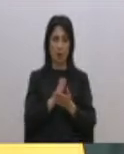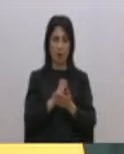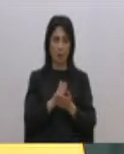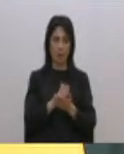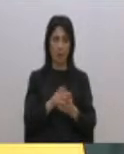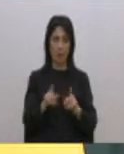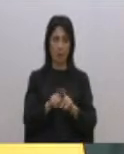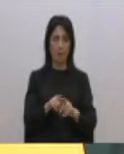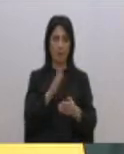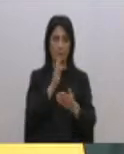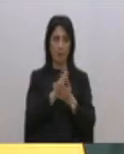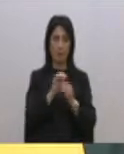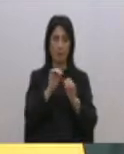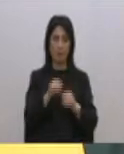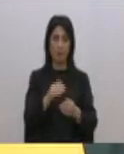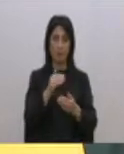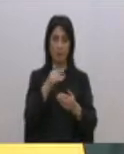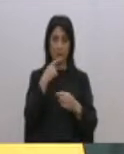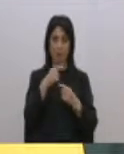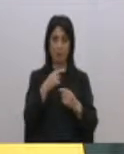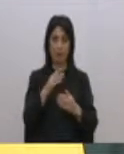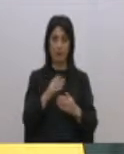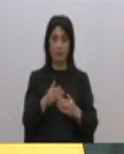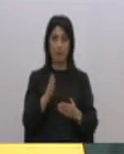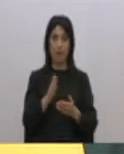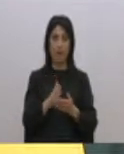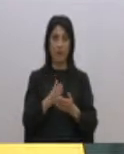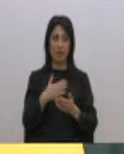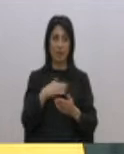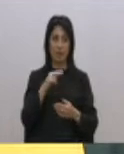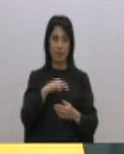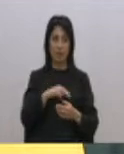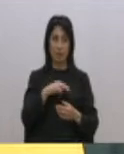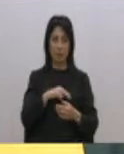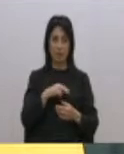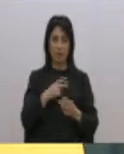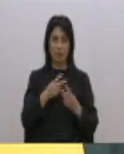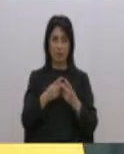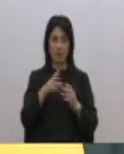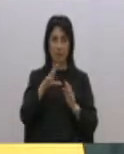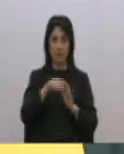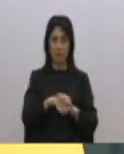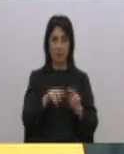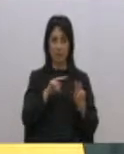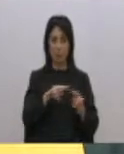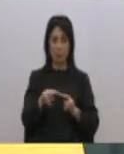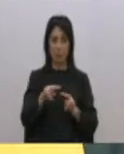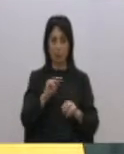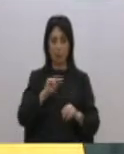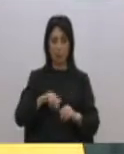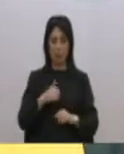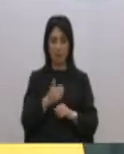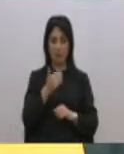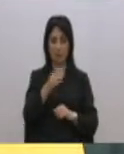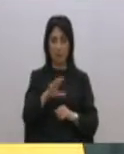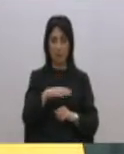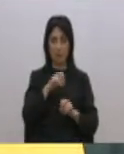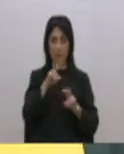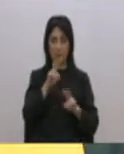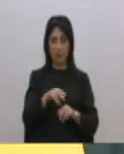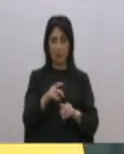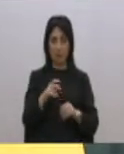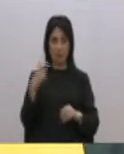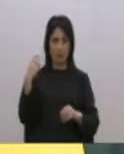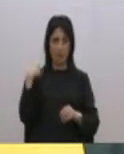ასეთი პირდაპირ შემიძლია ვთქვა, რომ არის ჩვენ სამსახურში, ინტენსიურ სამსახურში მონიტორინგის დეპარტამენტი და მას ჰქონდეს სპეციალური